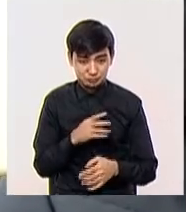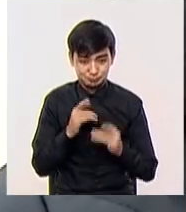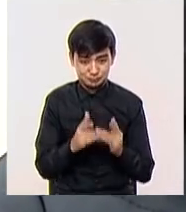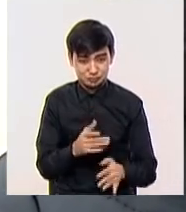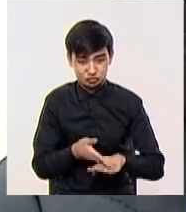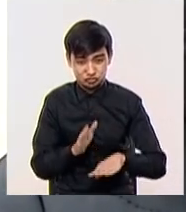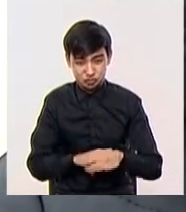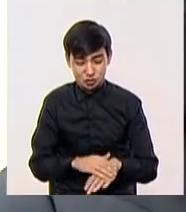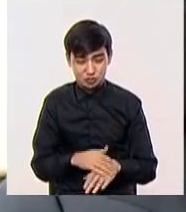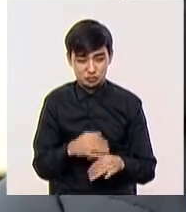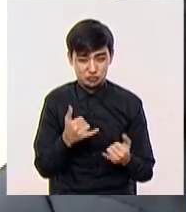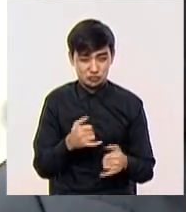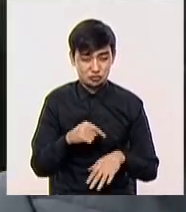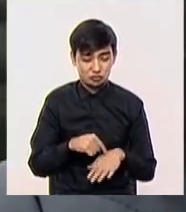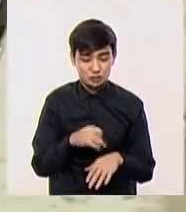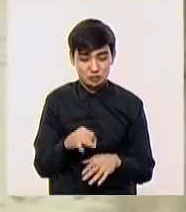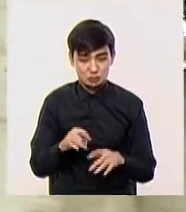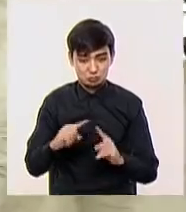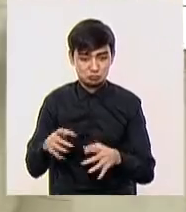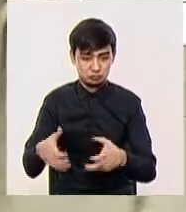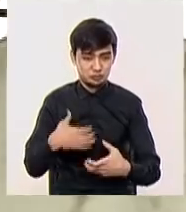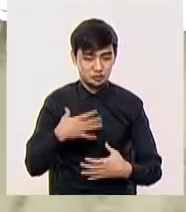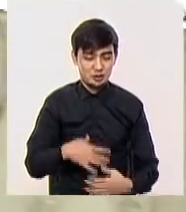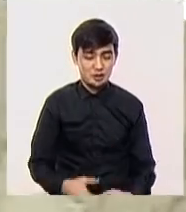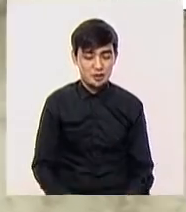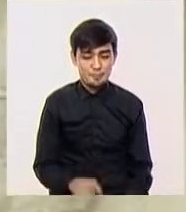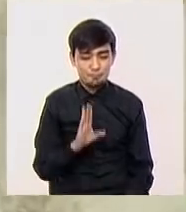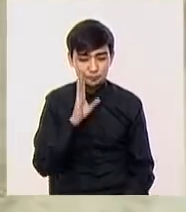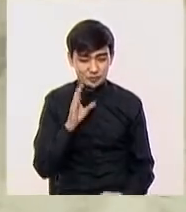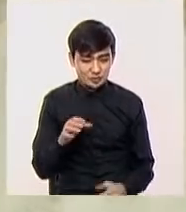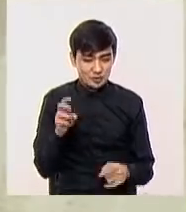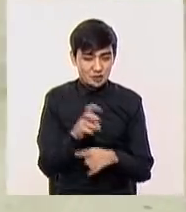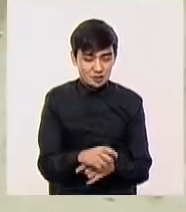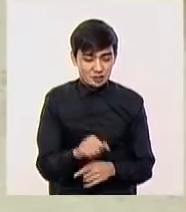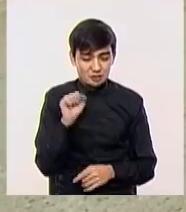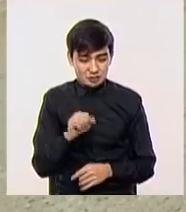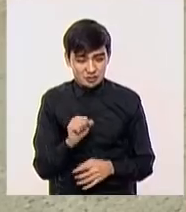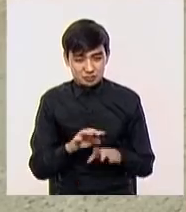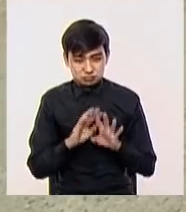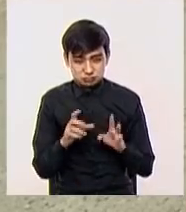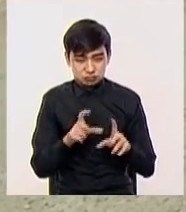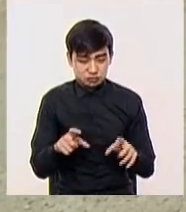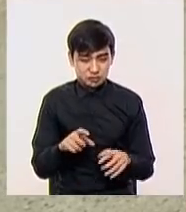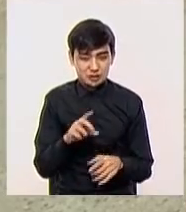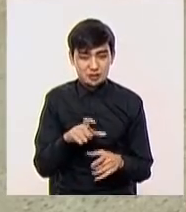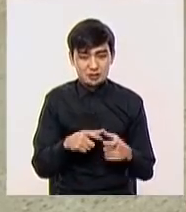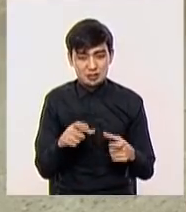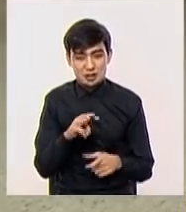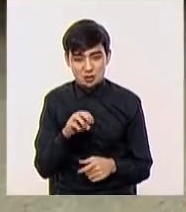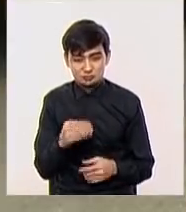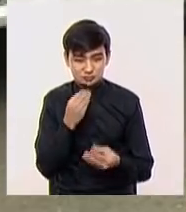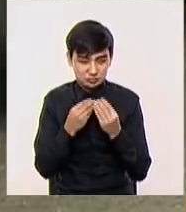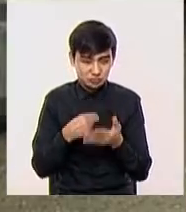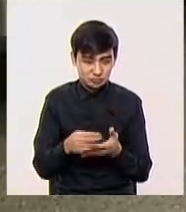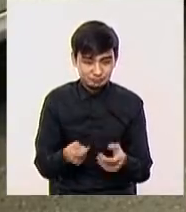қан жағдайлары өте төмен. Таң азаннан тергеу изоляторының есігін қорғандар талон алып қамаудағы жақындарына әкелген